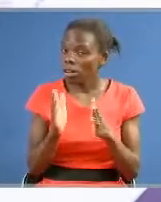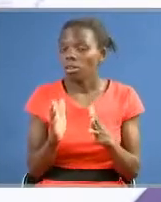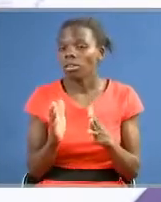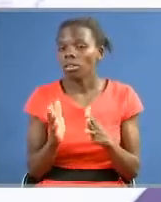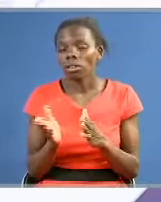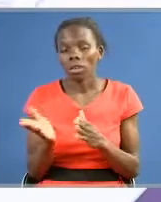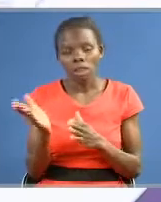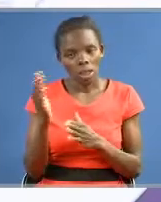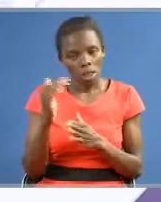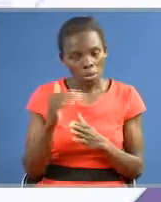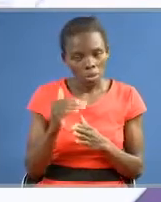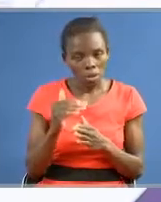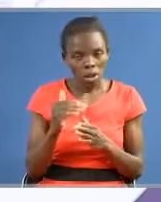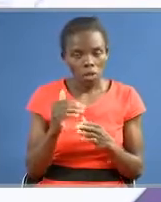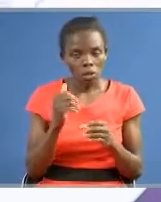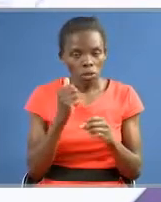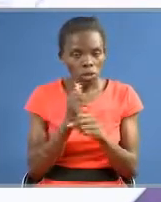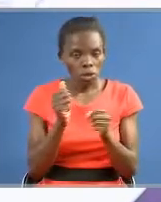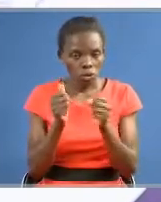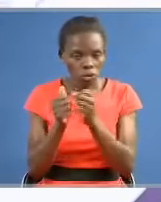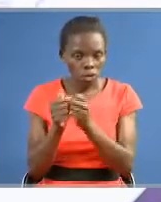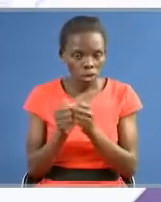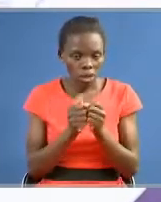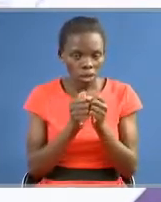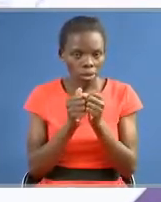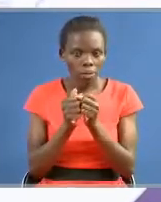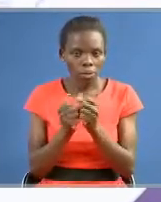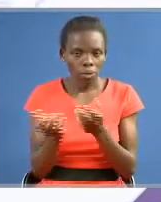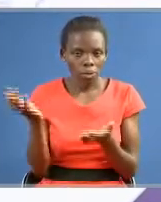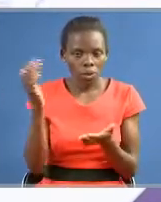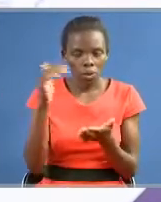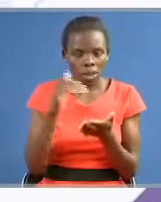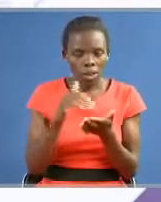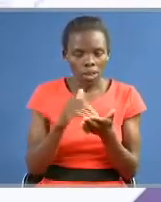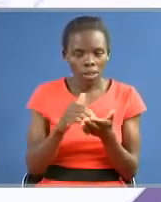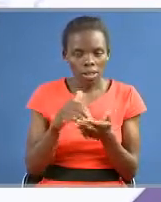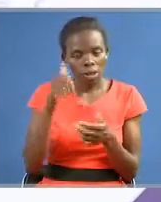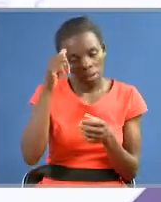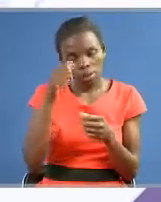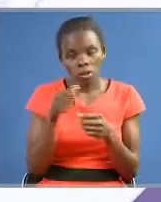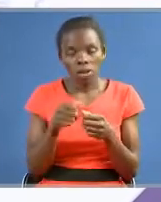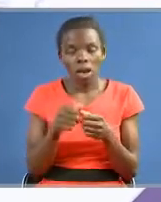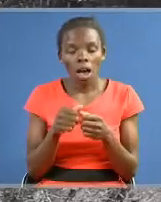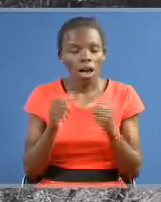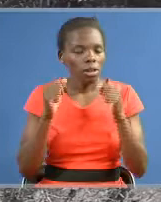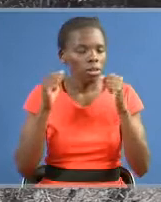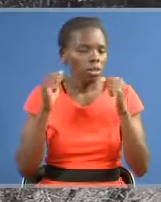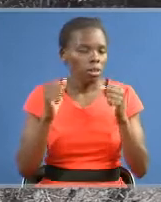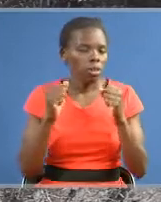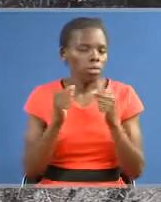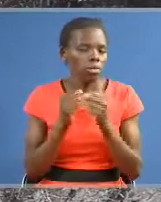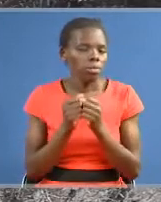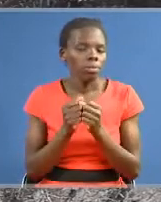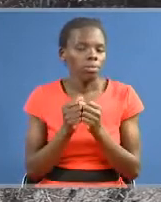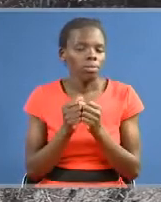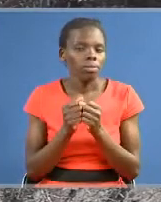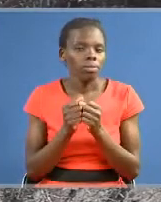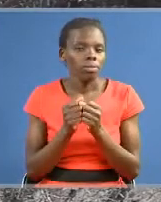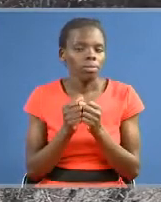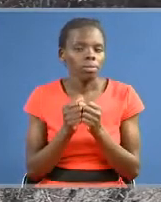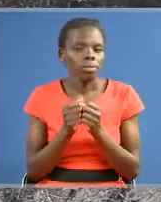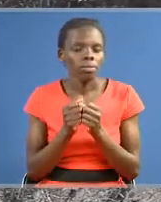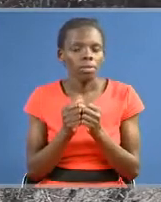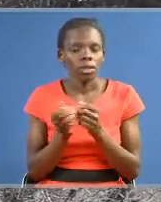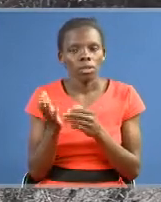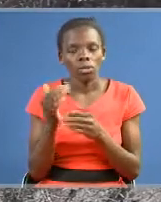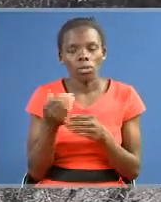hapa kujumuisha pamoja, tuongeze wazo letu na pia tuongeze nguvu. Kando na hayo,